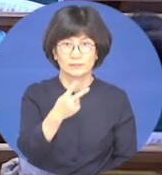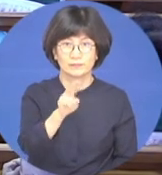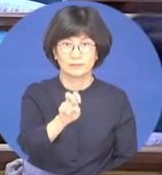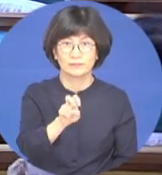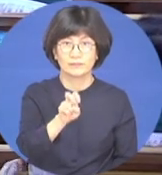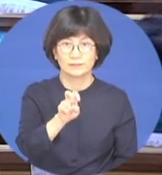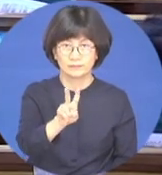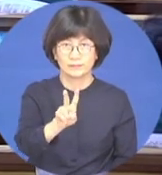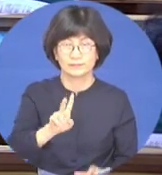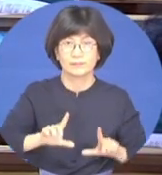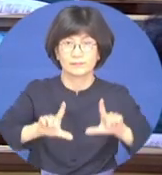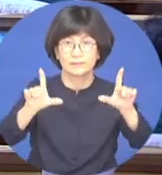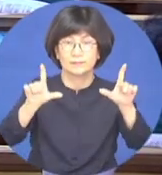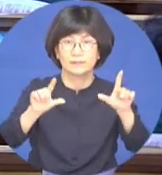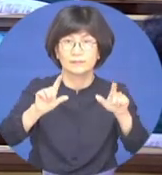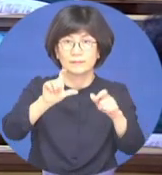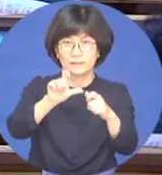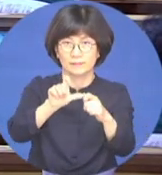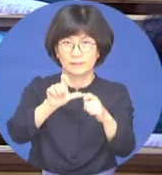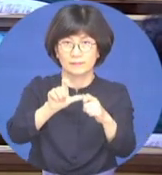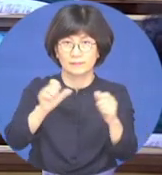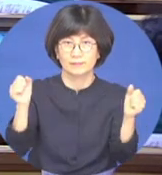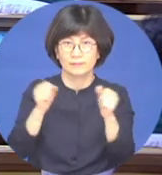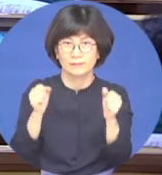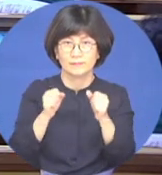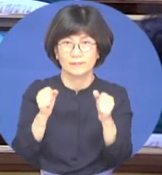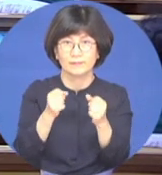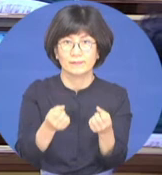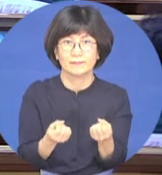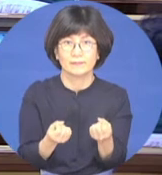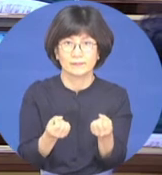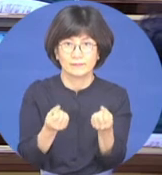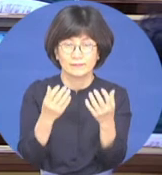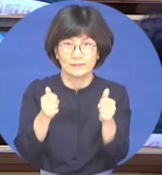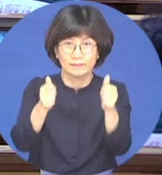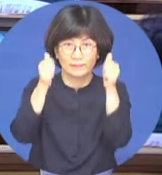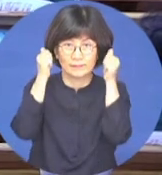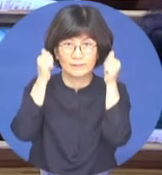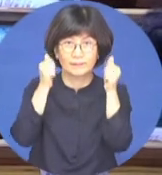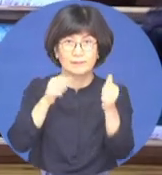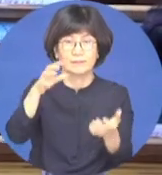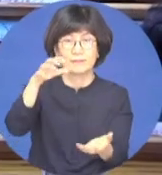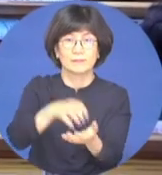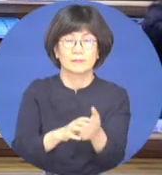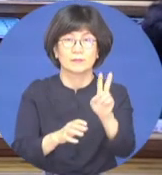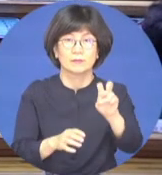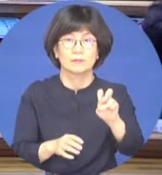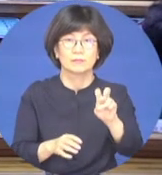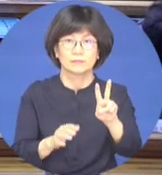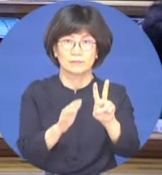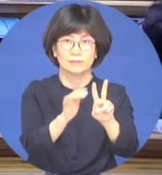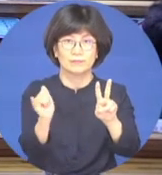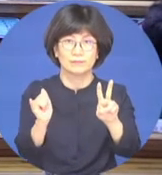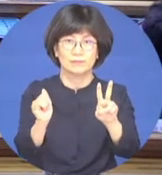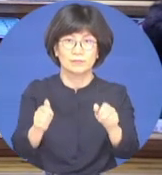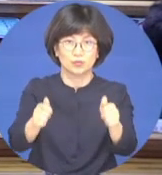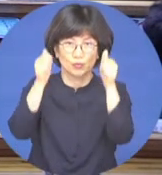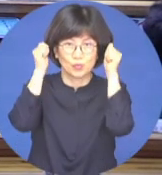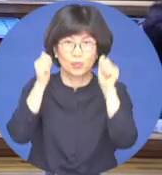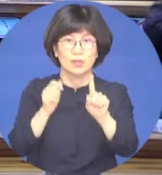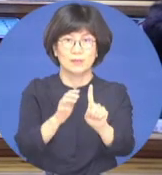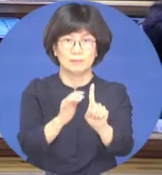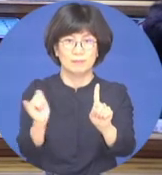2022년 15기 겨울학기 LMTC 수강자 총 22명이었고요. 이 중에 수료 한 분 그리고